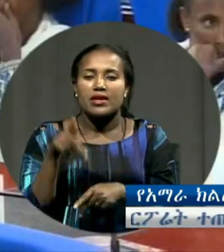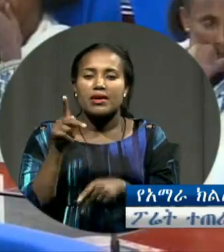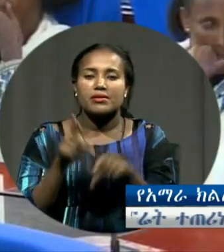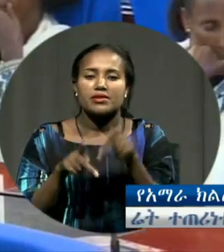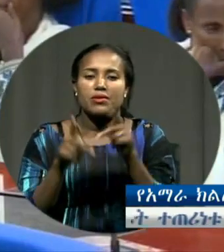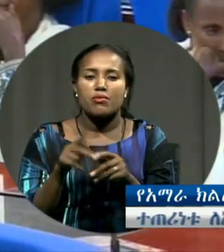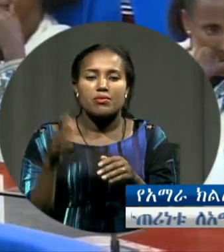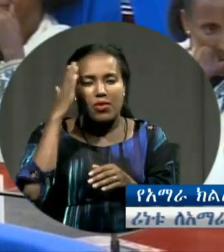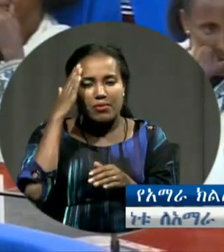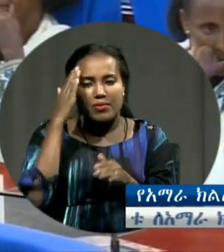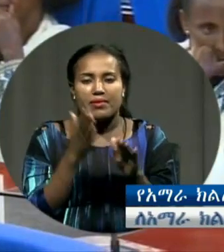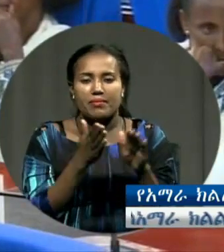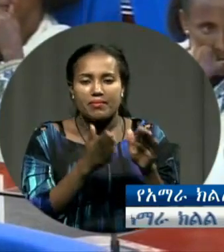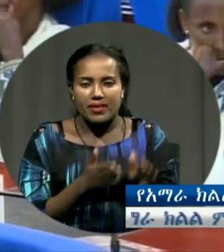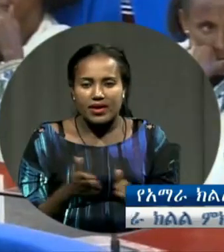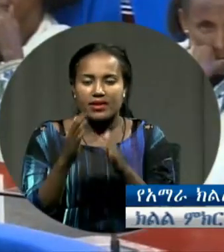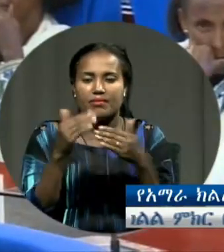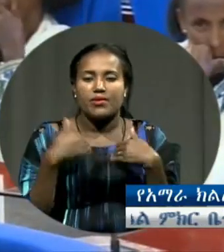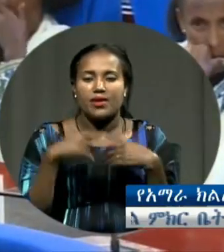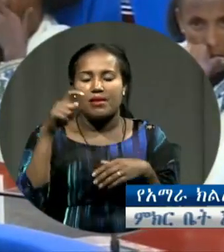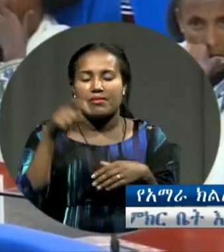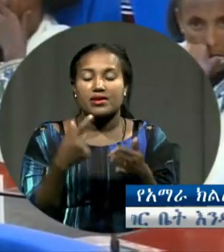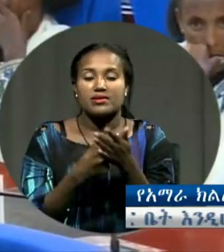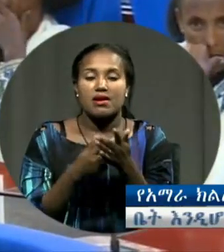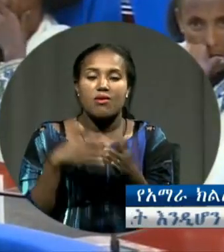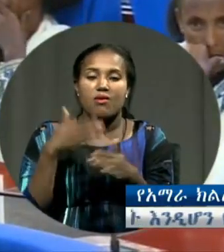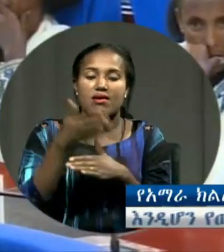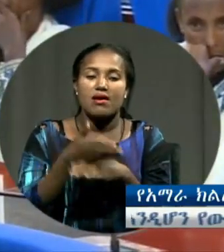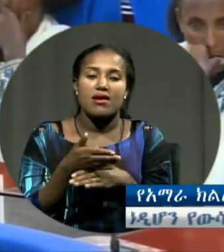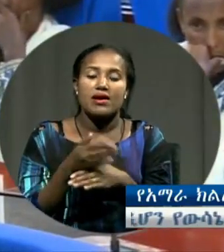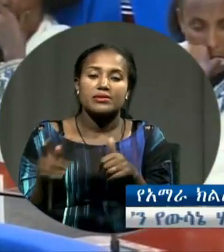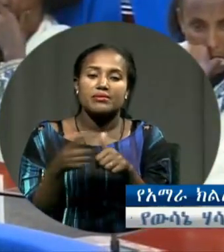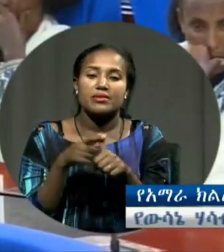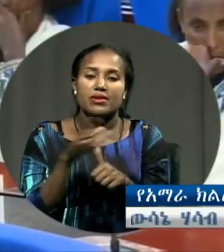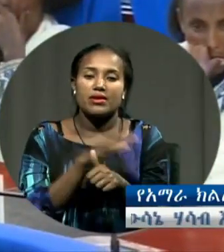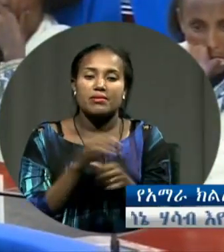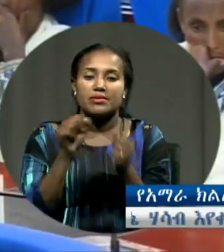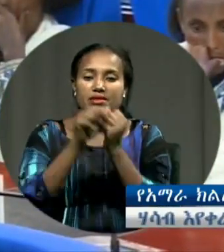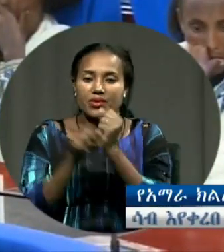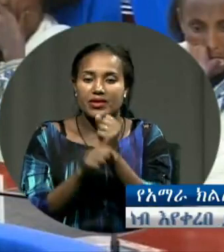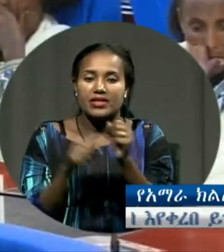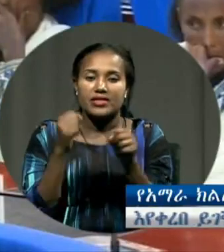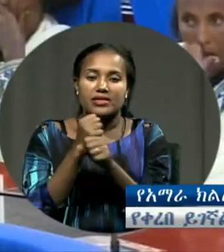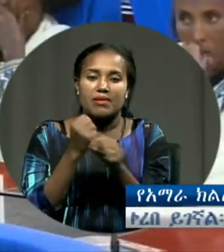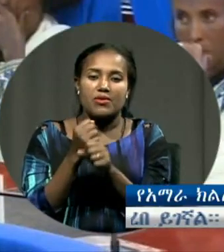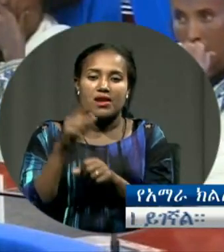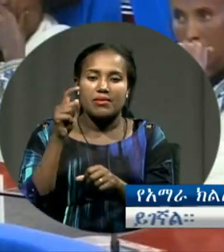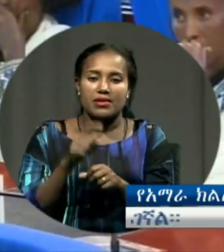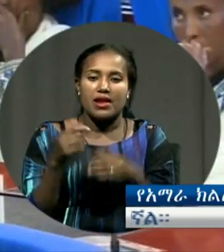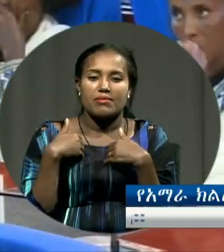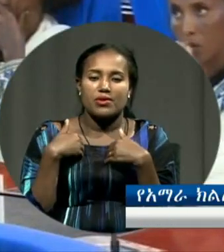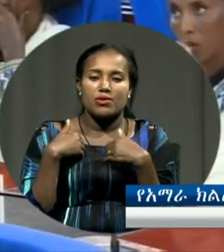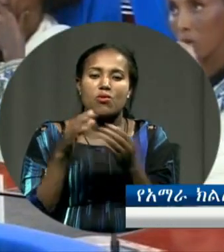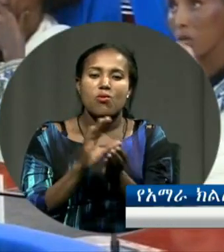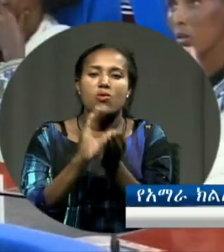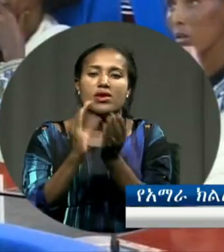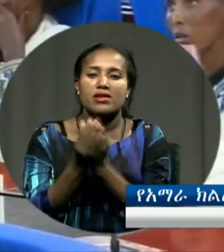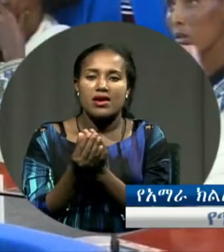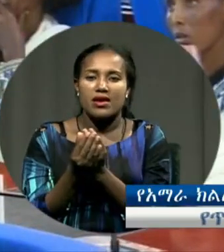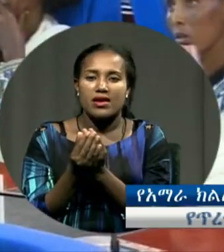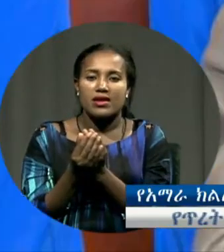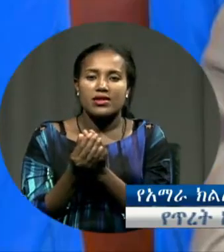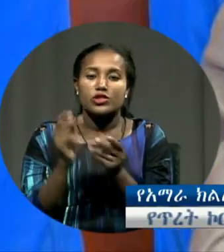ህብረተሰቡ የሚያውቅበት መንገድ መኖር አለበት። ከዚህ አንጻር የመጀመሪያውና መሰረታዊ ስራ መሆን ያለበት ያለንበትን ሁኔታ ያለበት